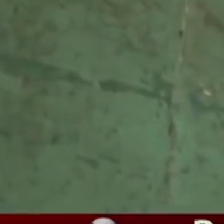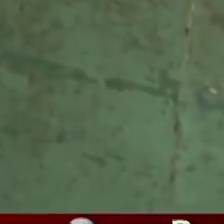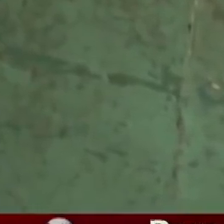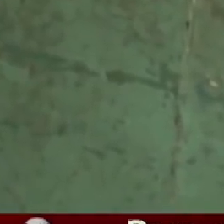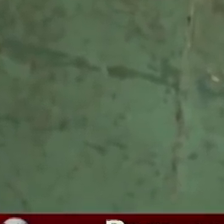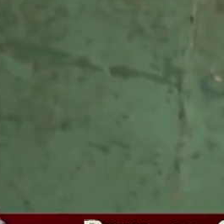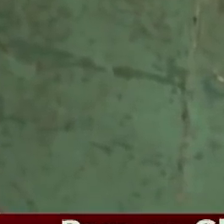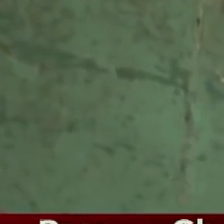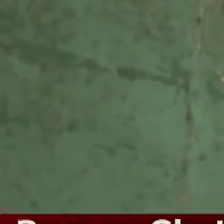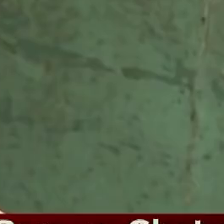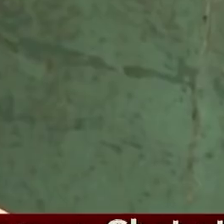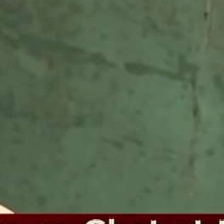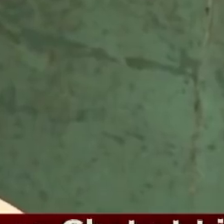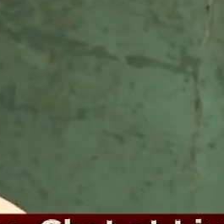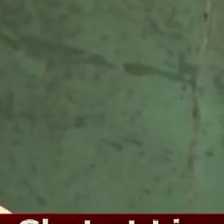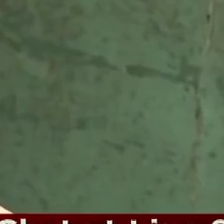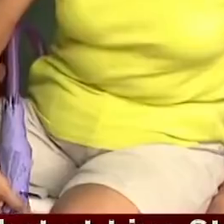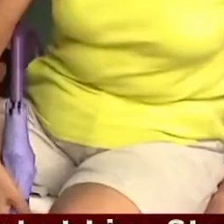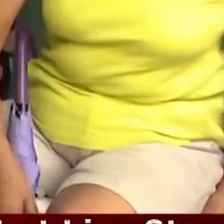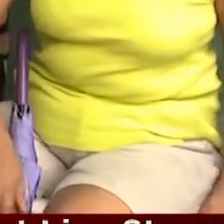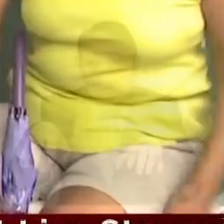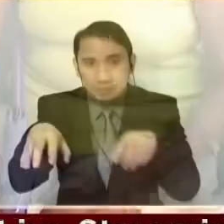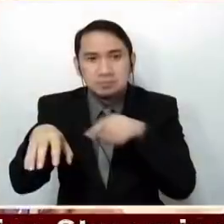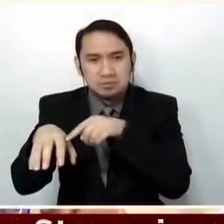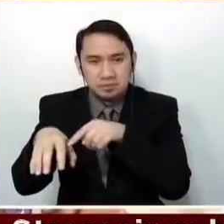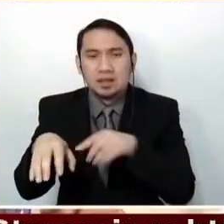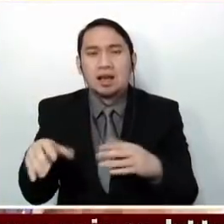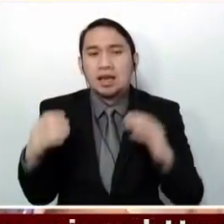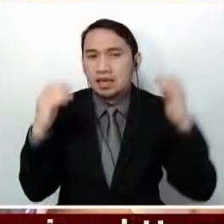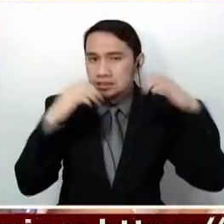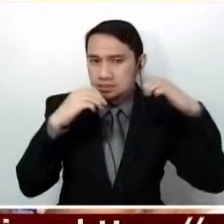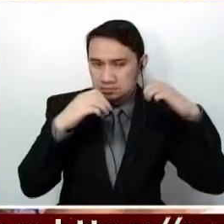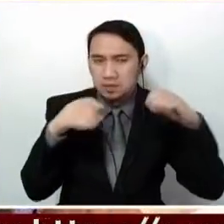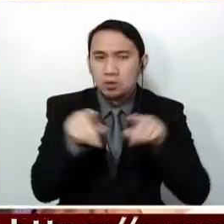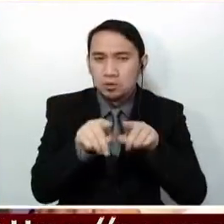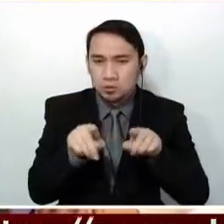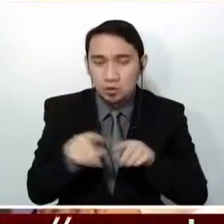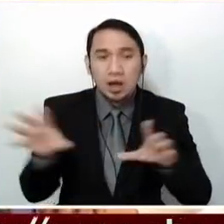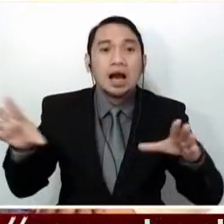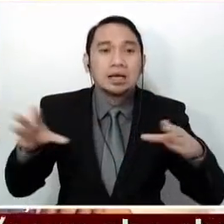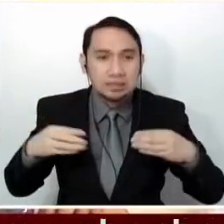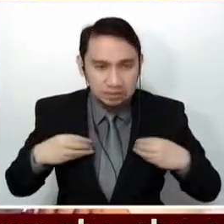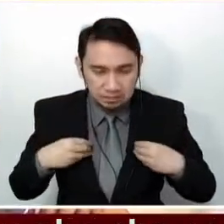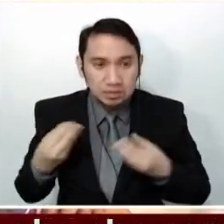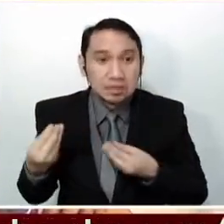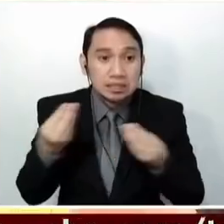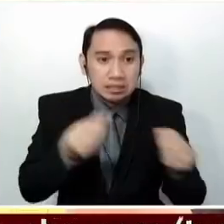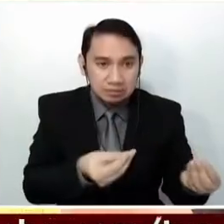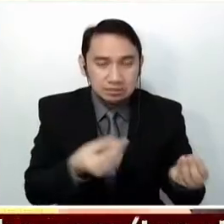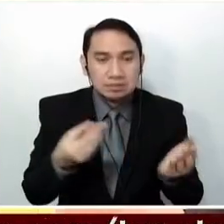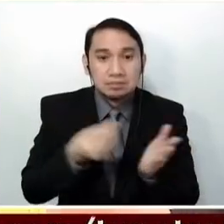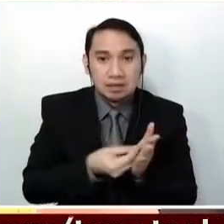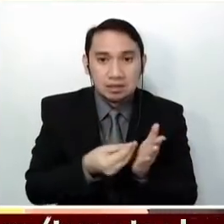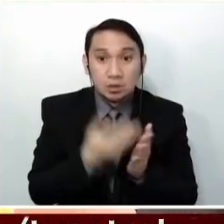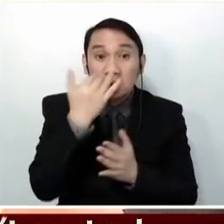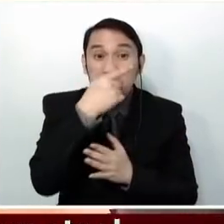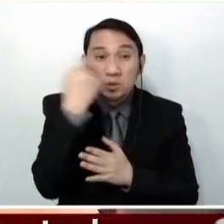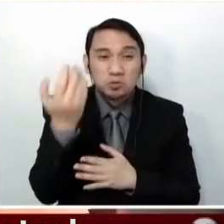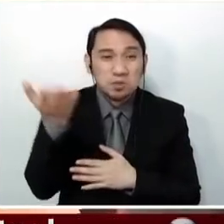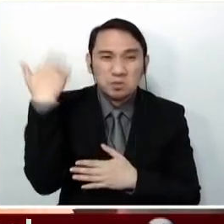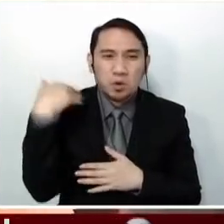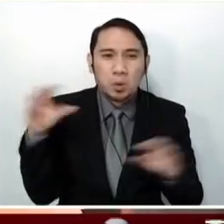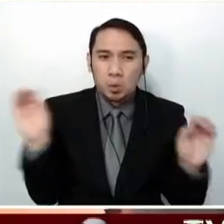Ang kapitbahay niya umaasang makatatanggap na ng ayuda matapos hindi mabigyan noon. Nagtanong po kami